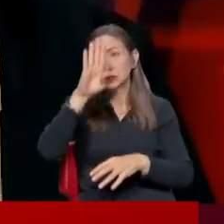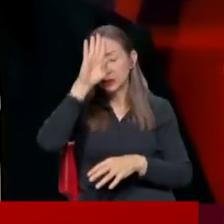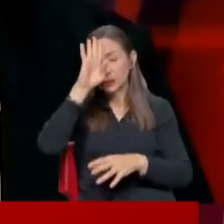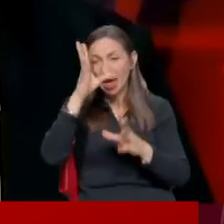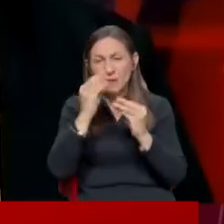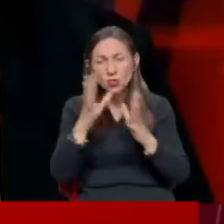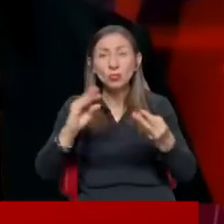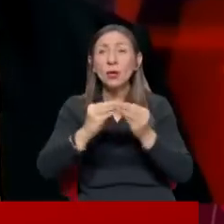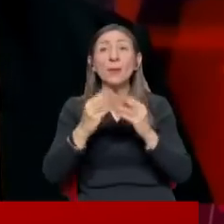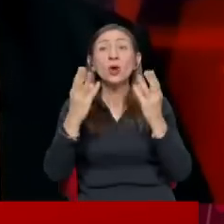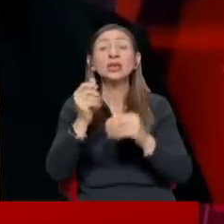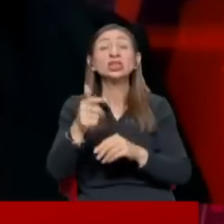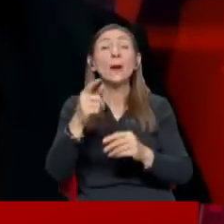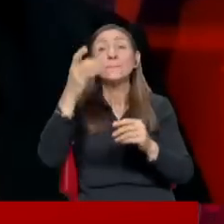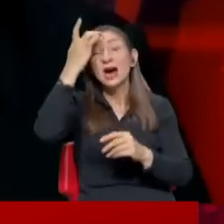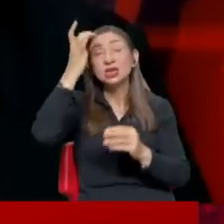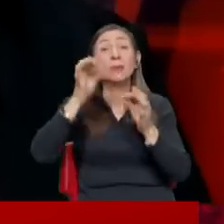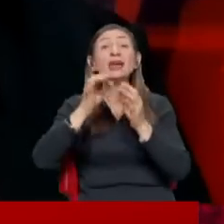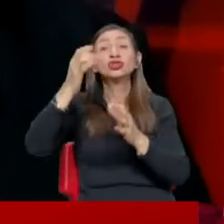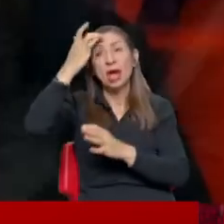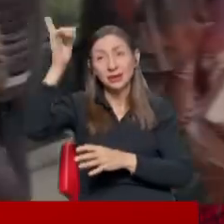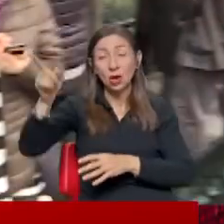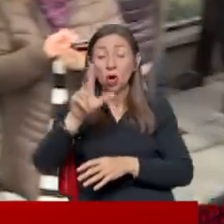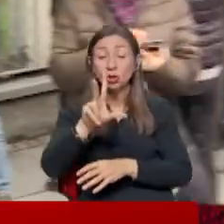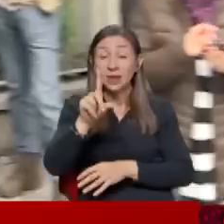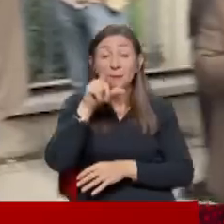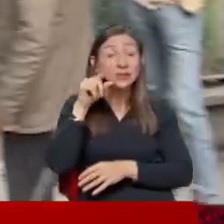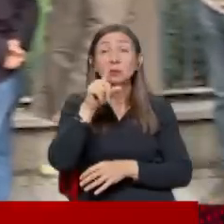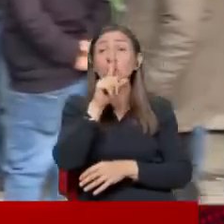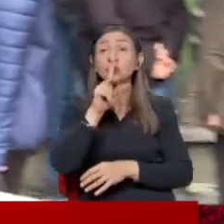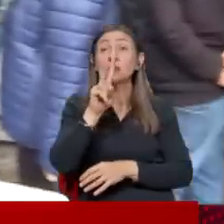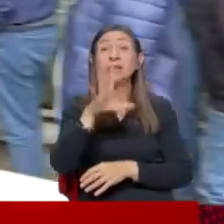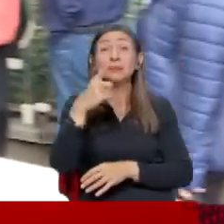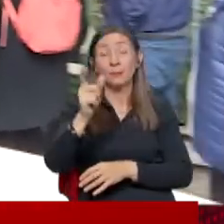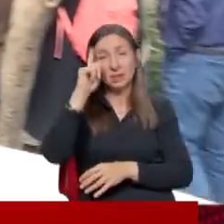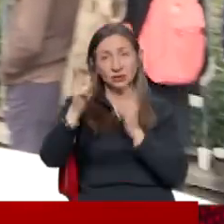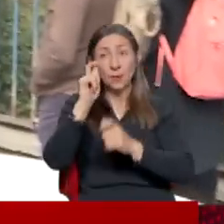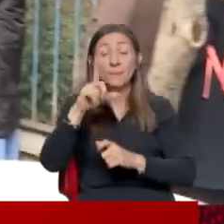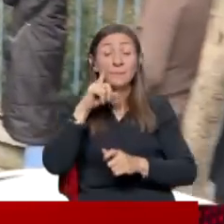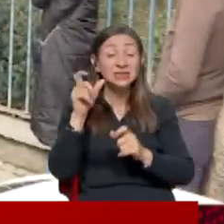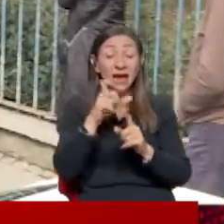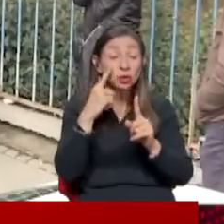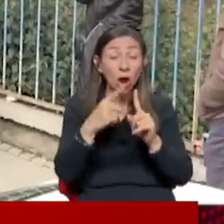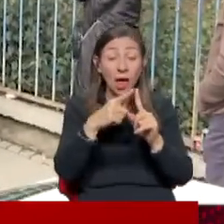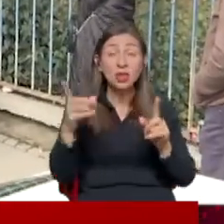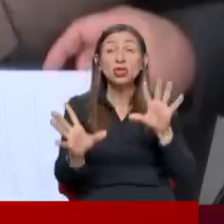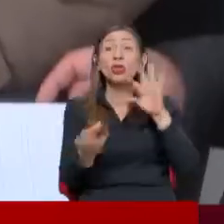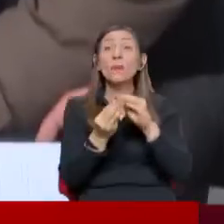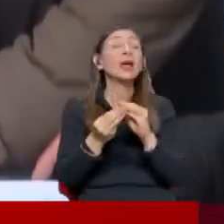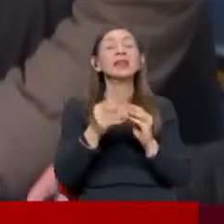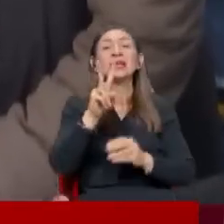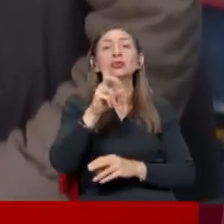en sıkıntı olan ilçelerden birisi Bağcılar. 31 Mayıs itibariyle 125 bin bir başvuru var. Mayıs ayı itibariyle toplam